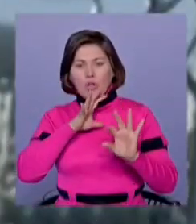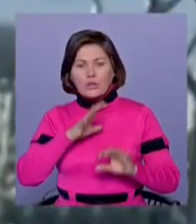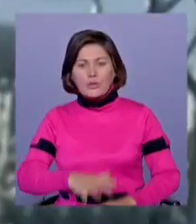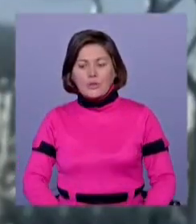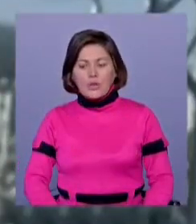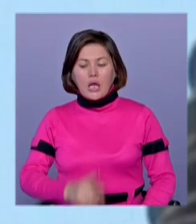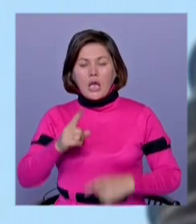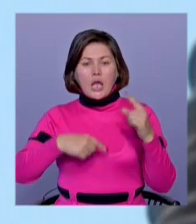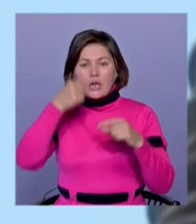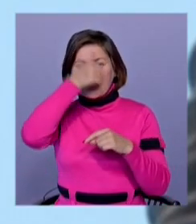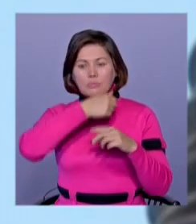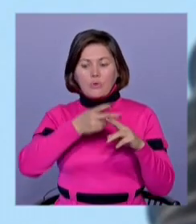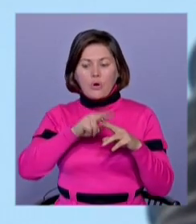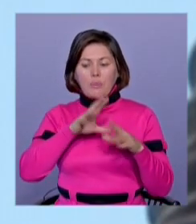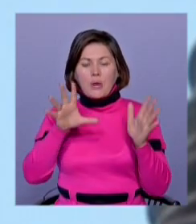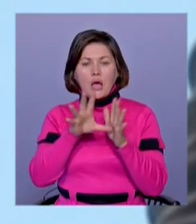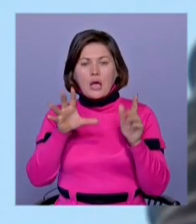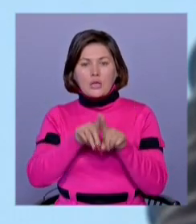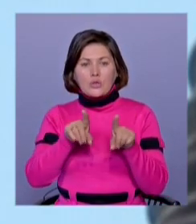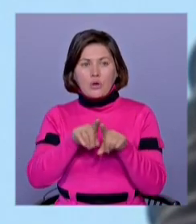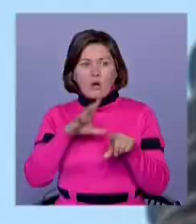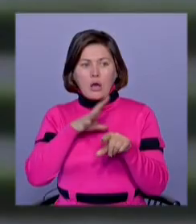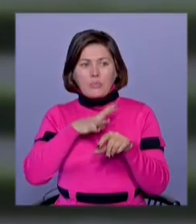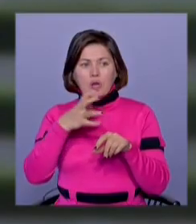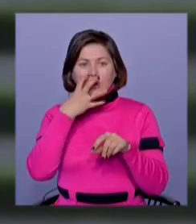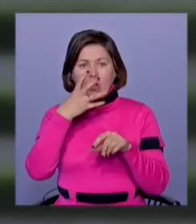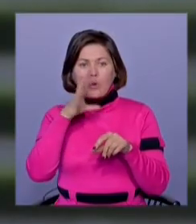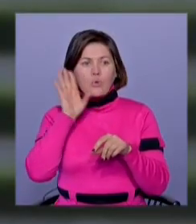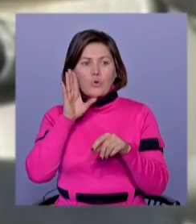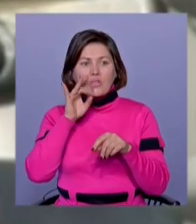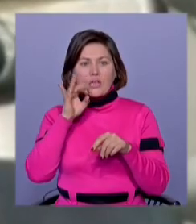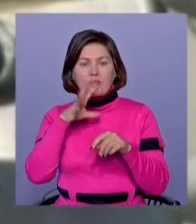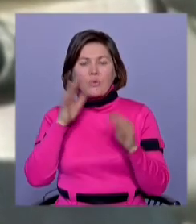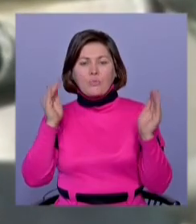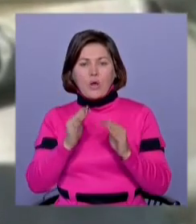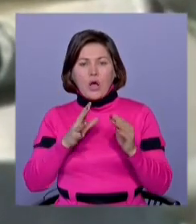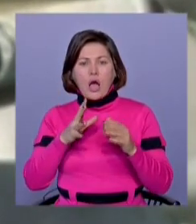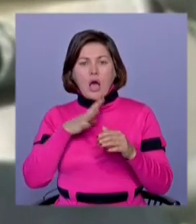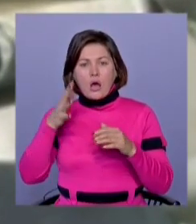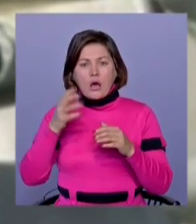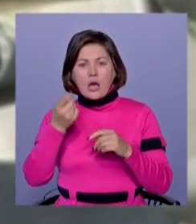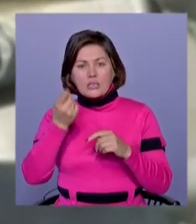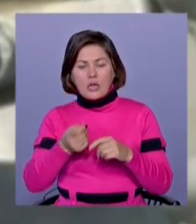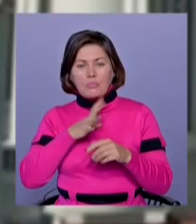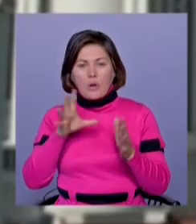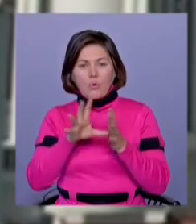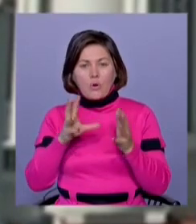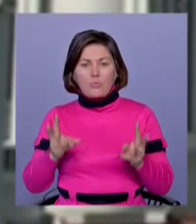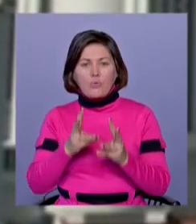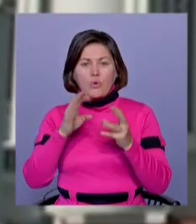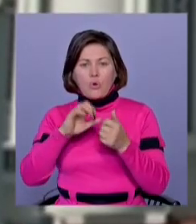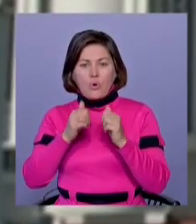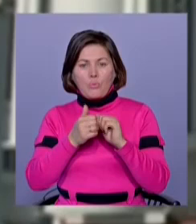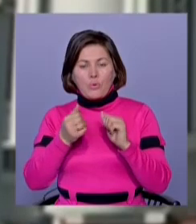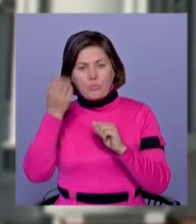Келер жылдан бастап елімізде электроэнергиясы мен газ, жылу, су тарифтері төмендеп, қатты отын, көмір арзандайтын болады. Мобильді байланыс пен